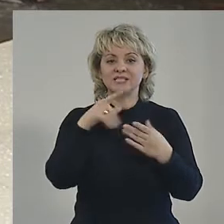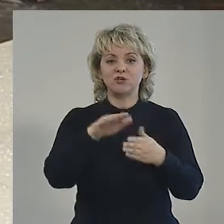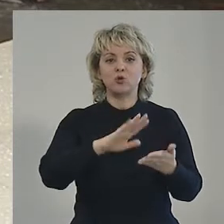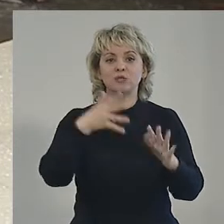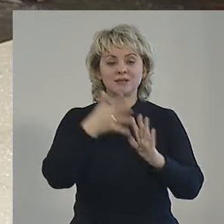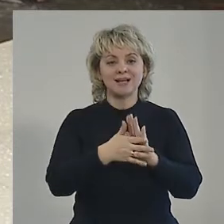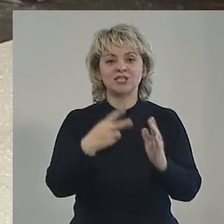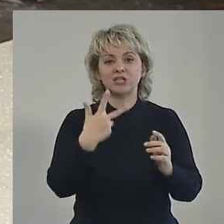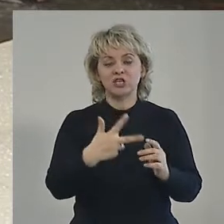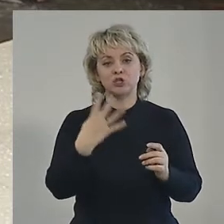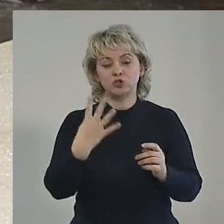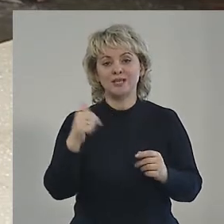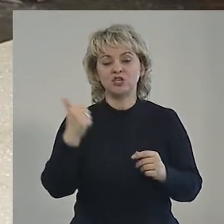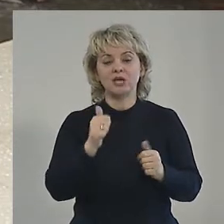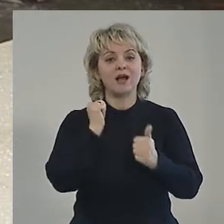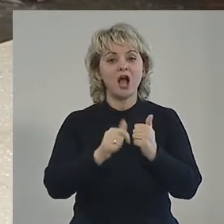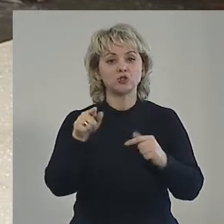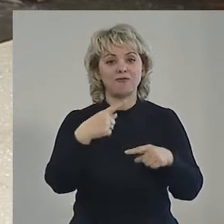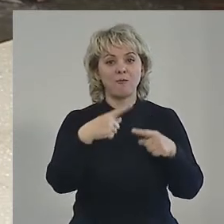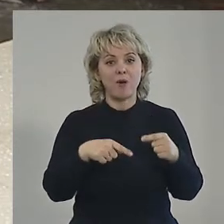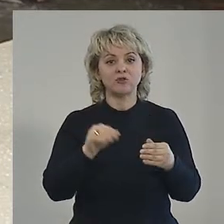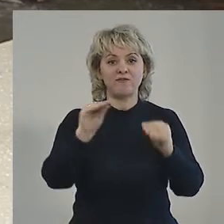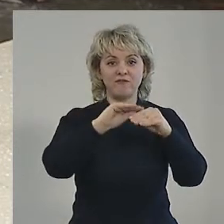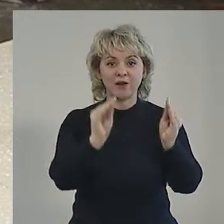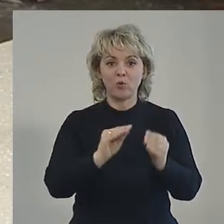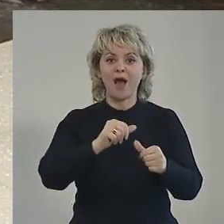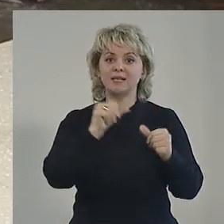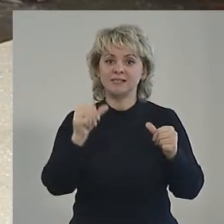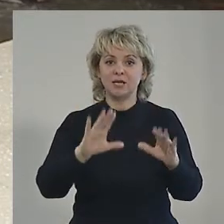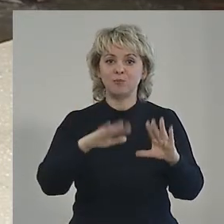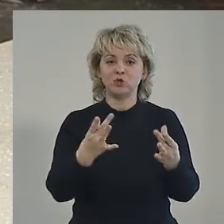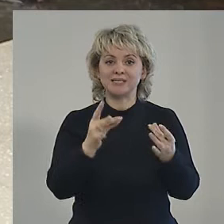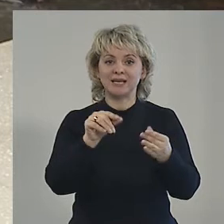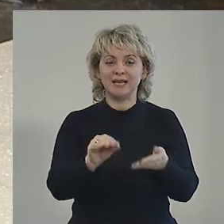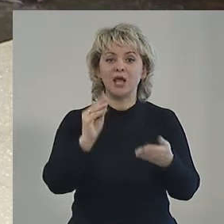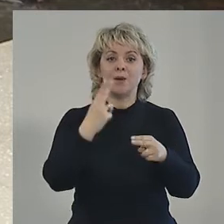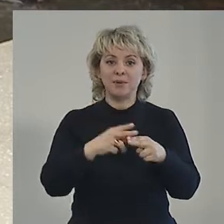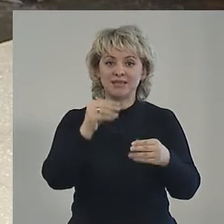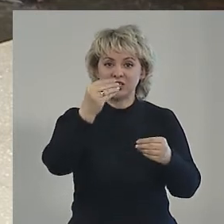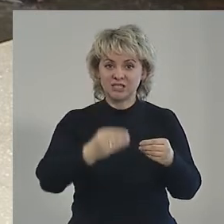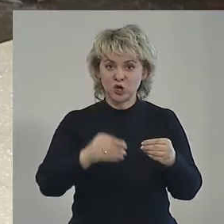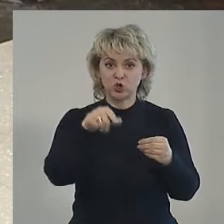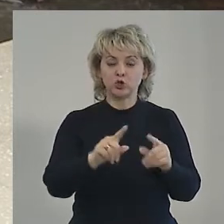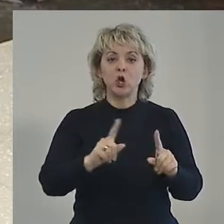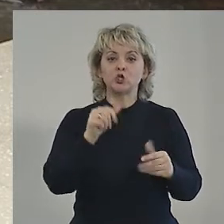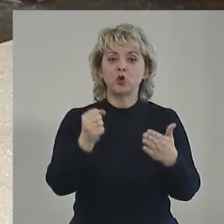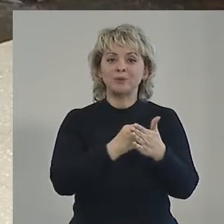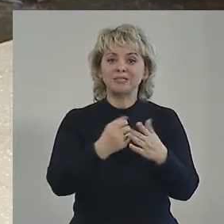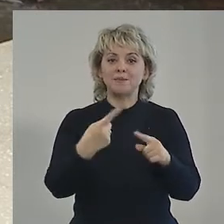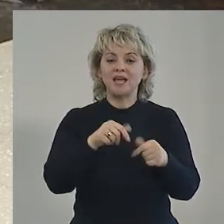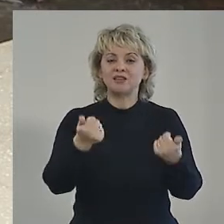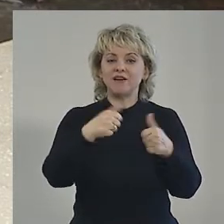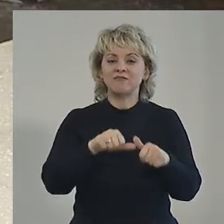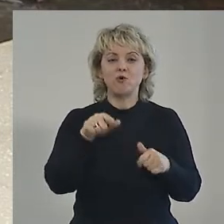уходит 3-4 недели. Каждую его половину формуют отдельно, потом склеивают, надев на металлический стержень. Чтобы добиться этой